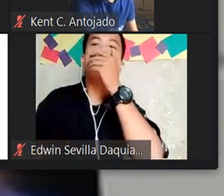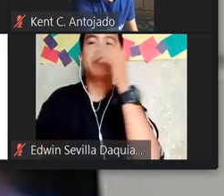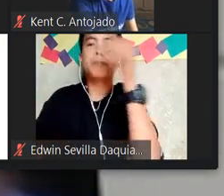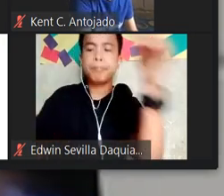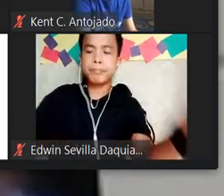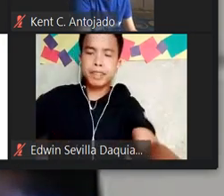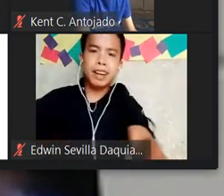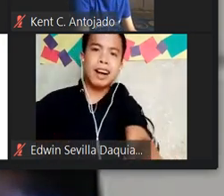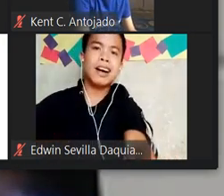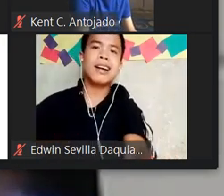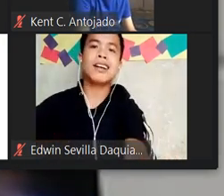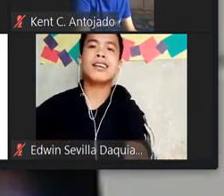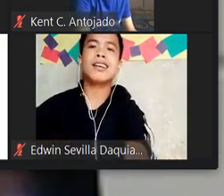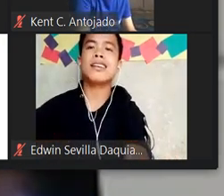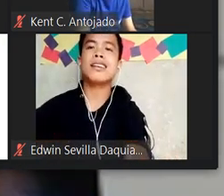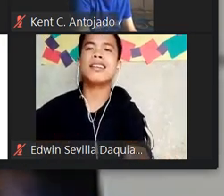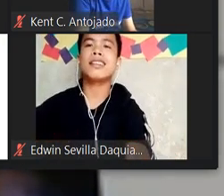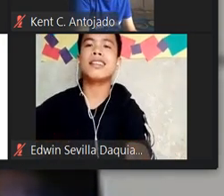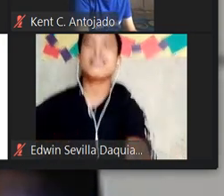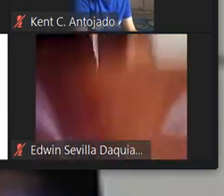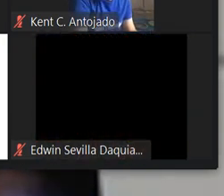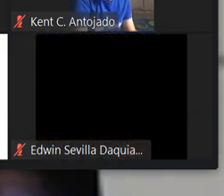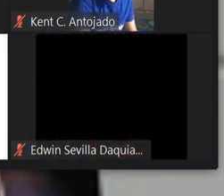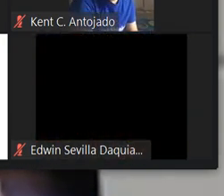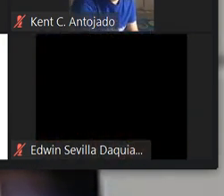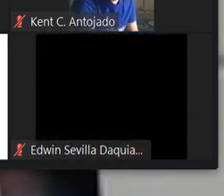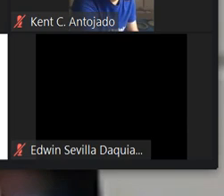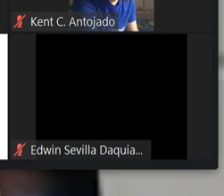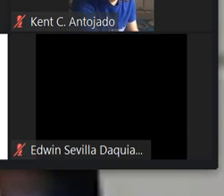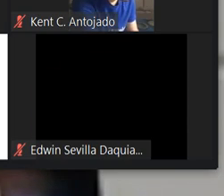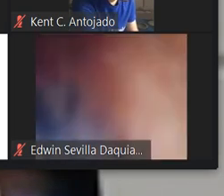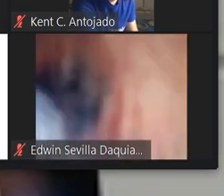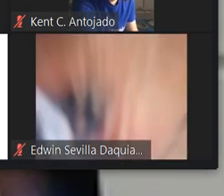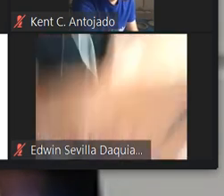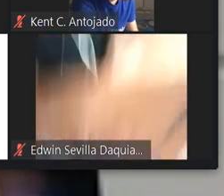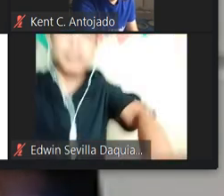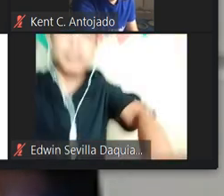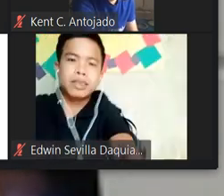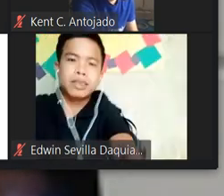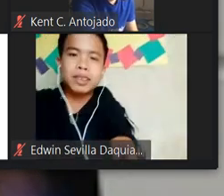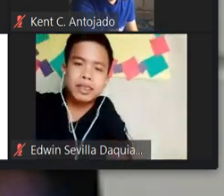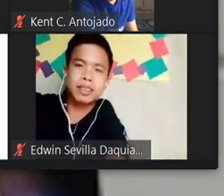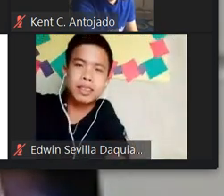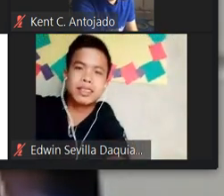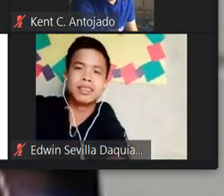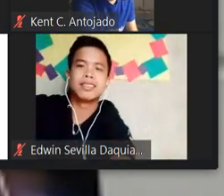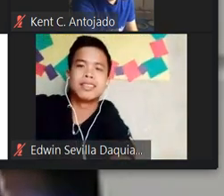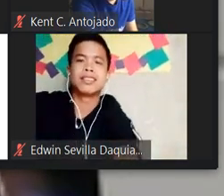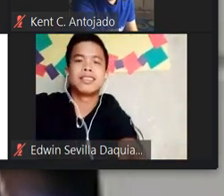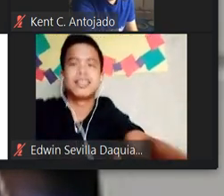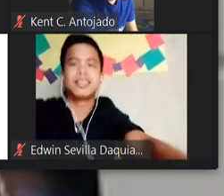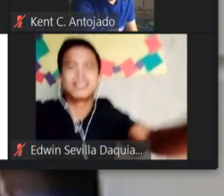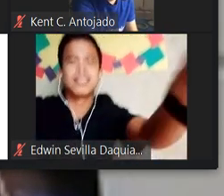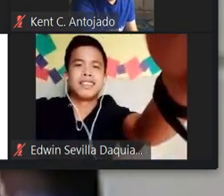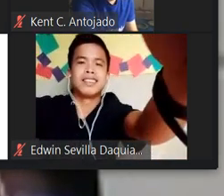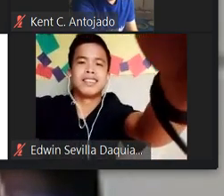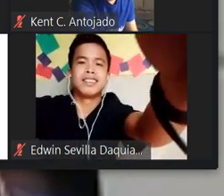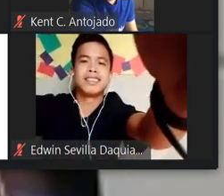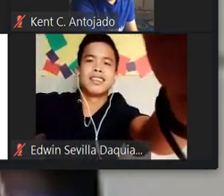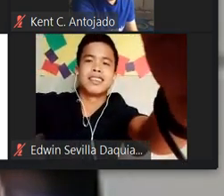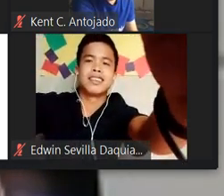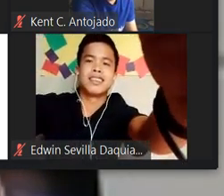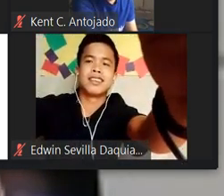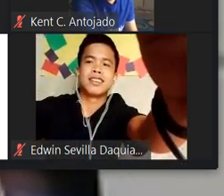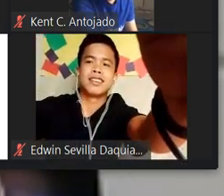Moalboal campus. So if you are from the other campus nga nakasulod sa ato ang seminar karon, please take note that as soon